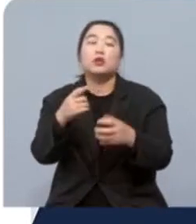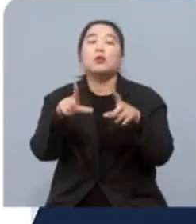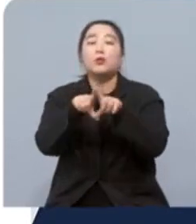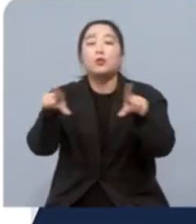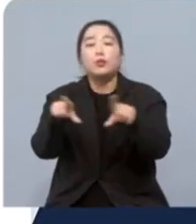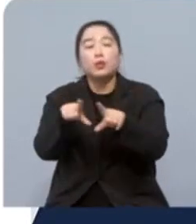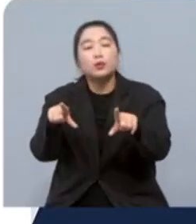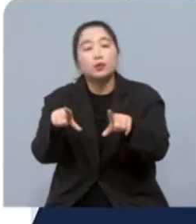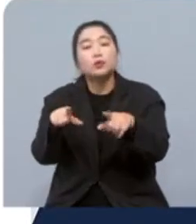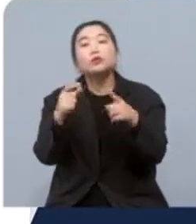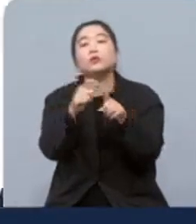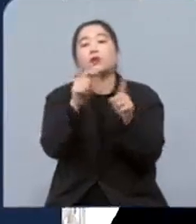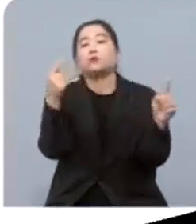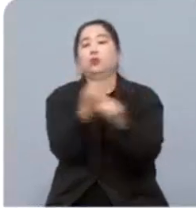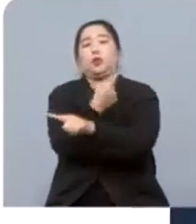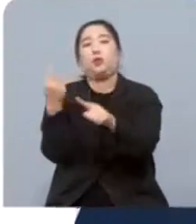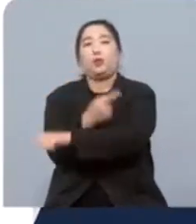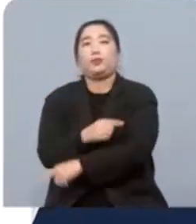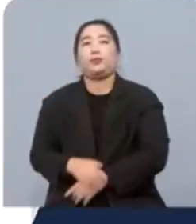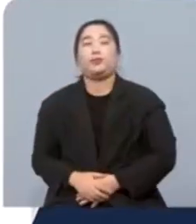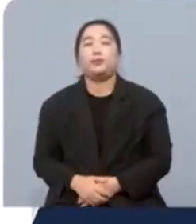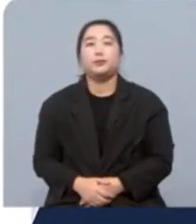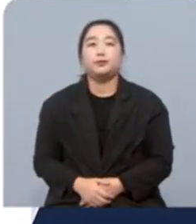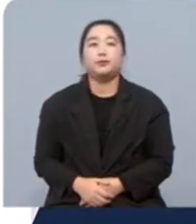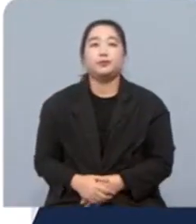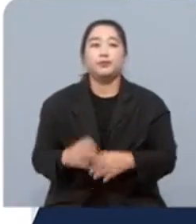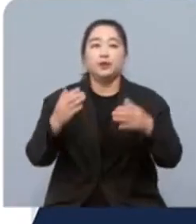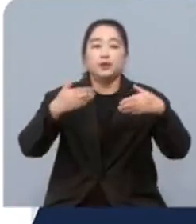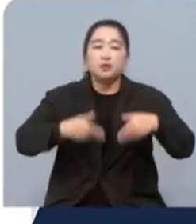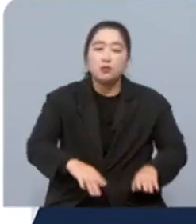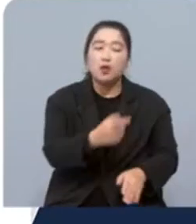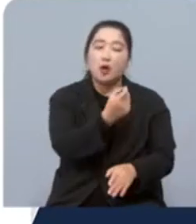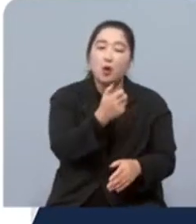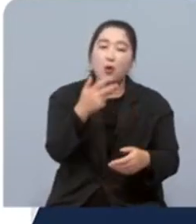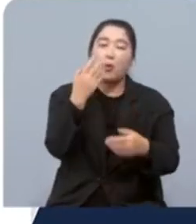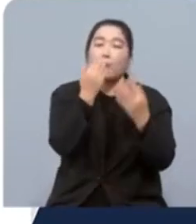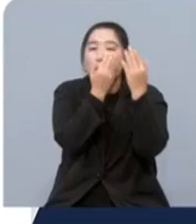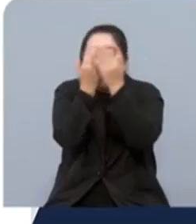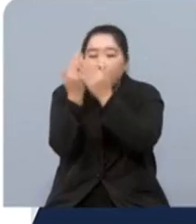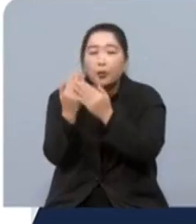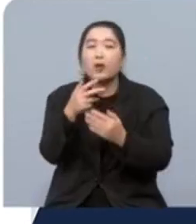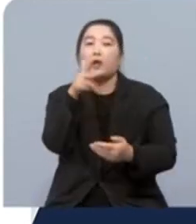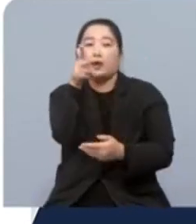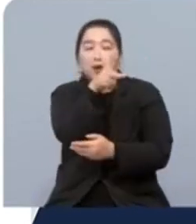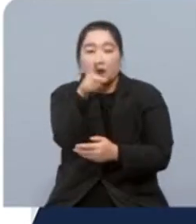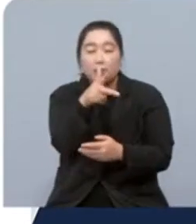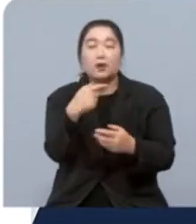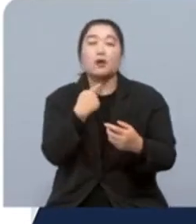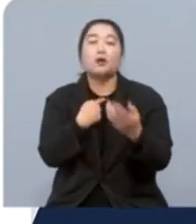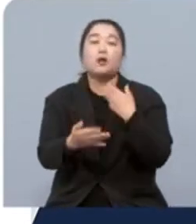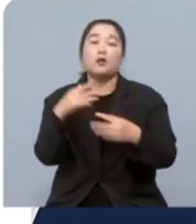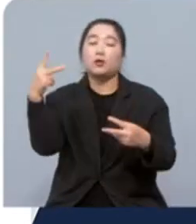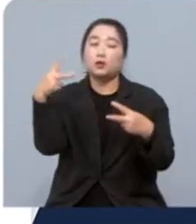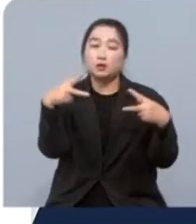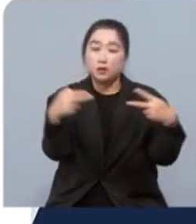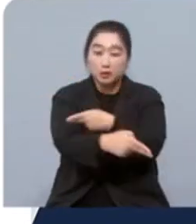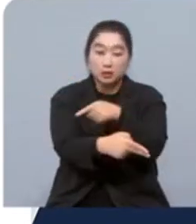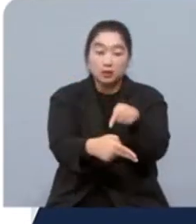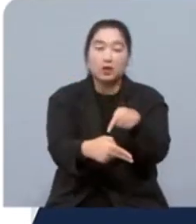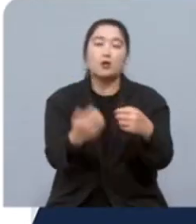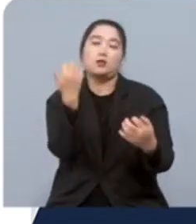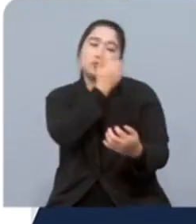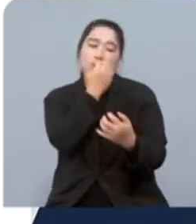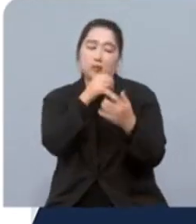일상적인 용어로 바꾸기로 했습니다. 저출산, 몰래카메라, 경력단절 등과 같은 단어도 성인지